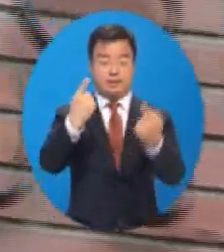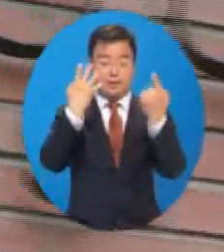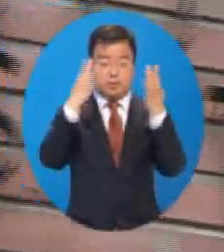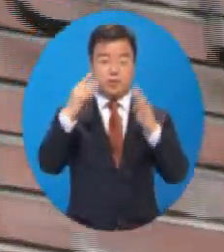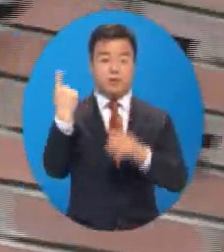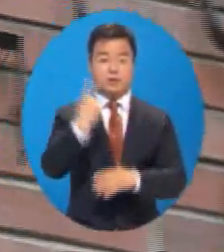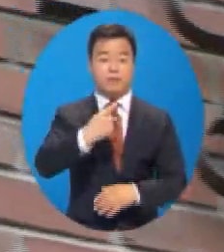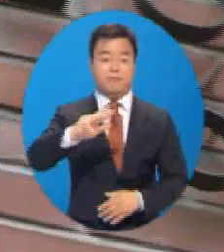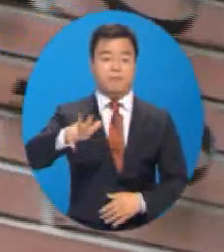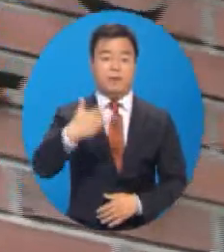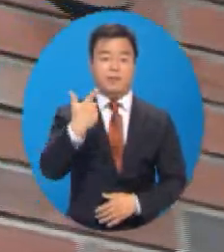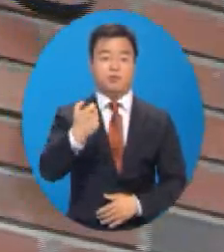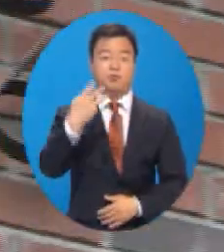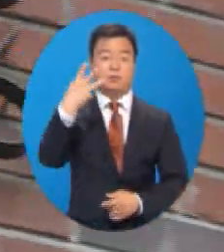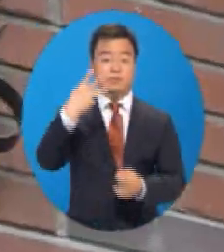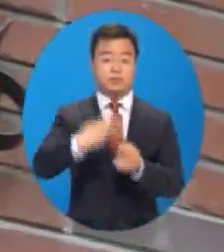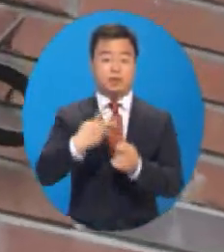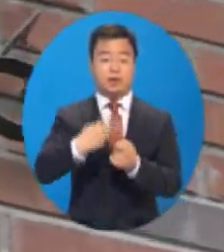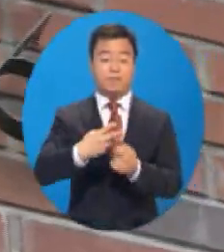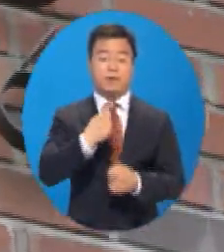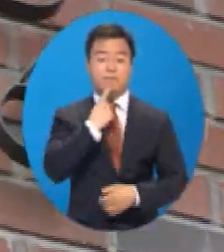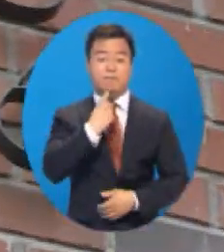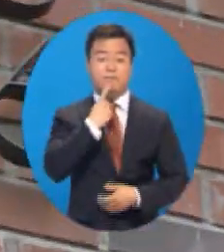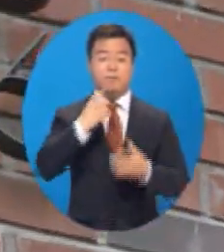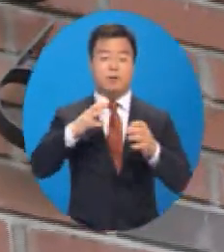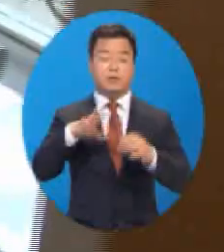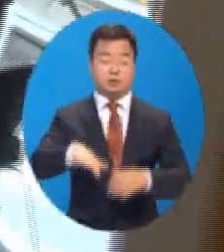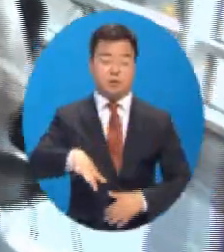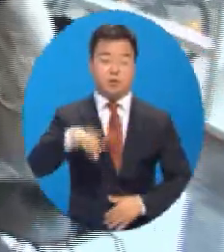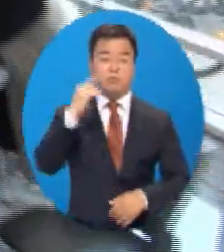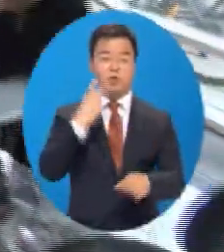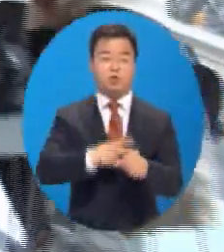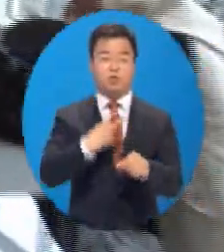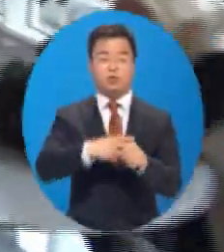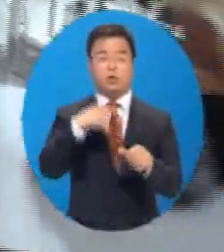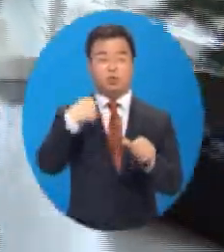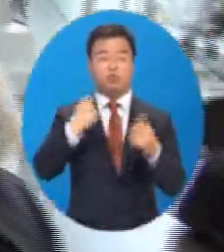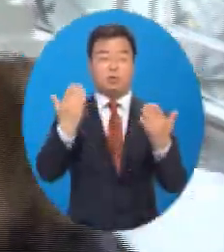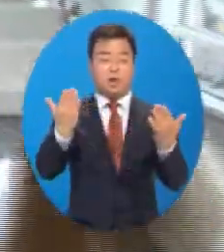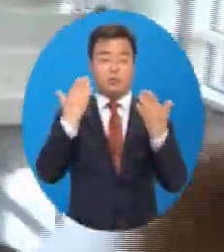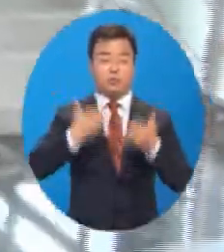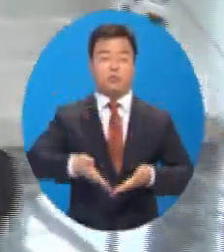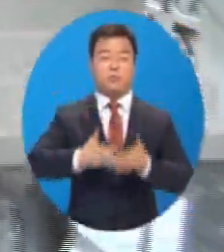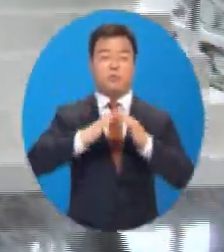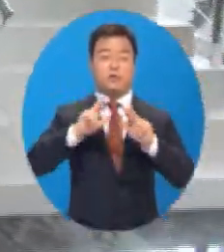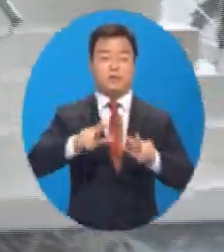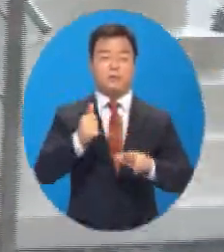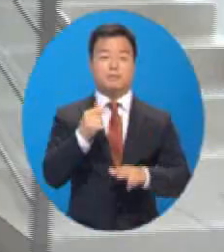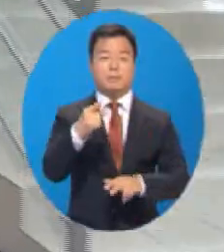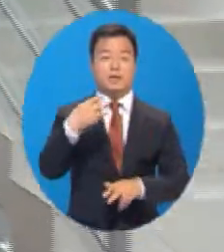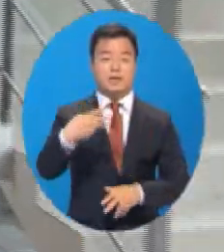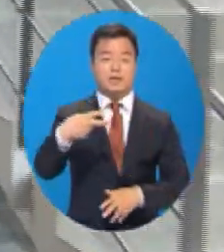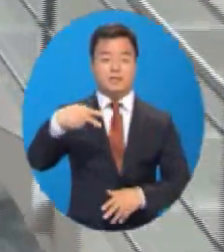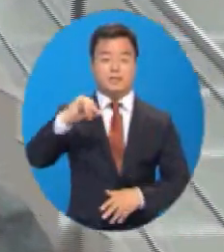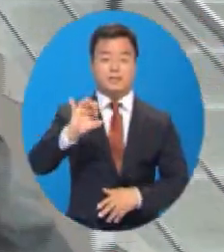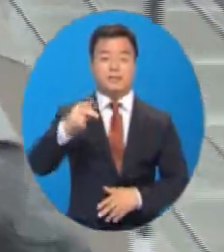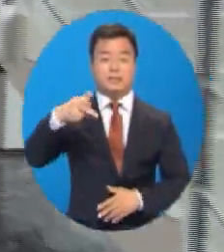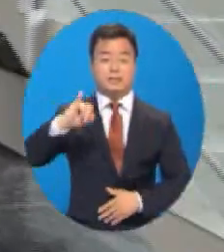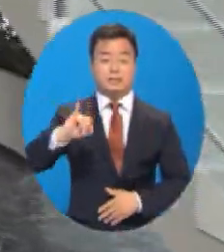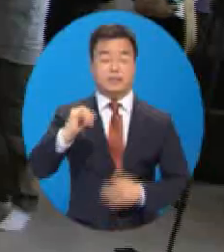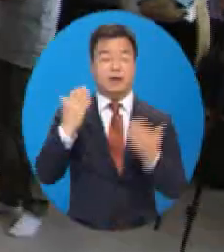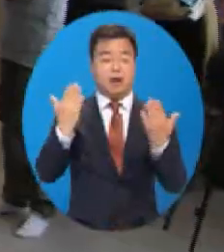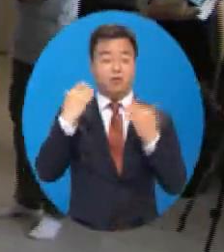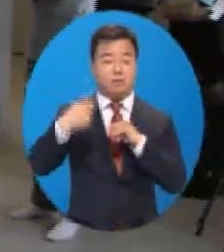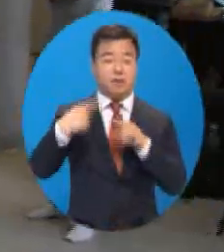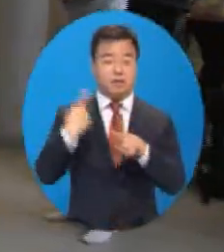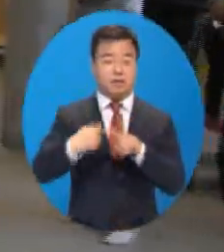1863년 핀란드 최초로 핀란드어 교사 교육학교로 설립되어 지금은 헬싱키 대학에 버금가는 명문학교로